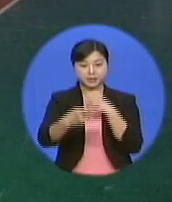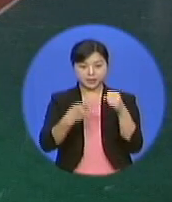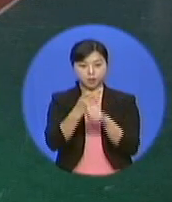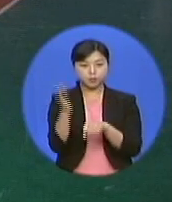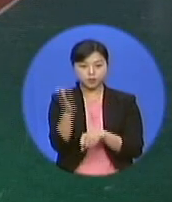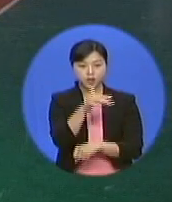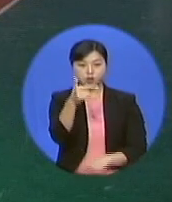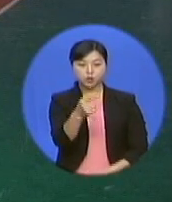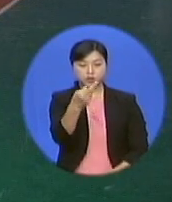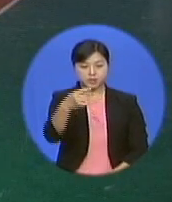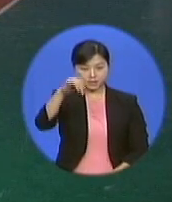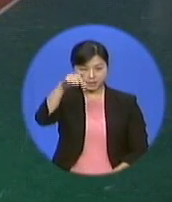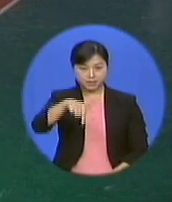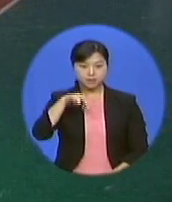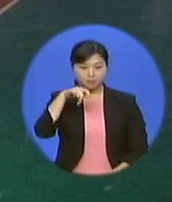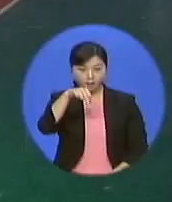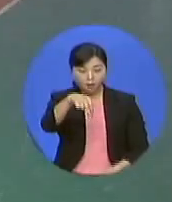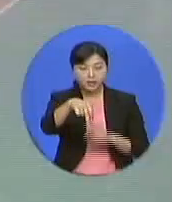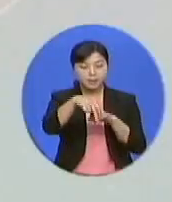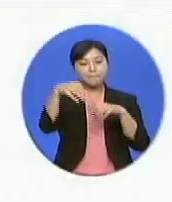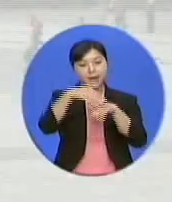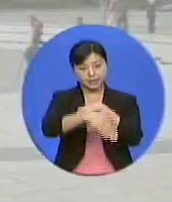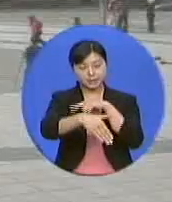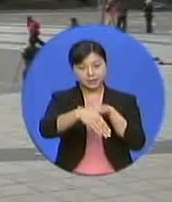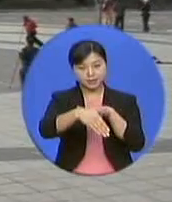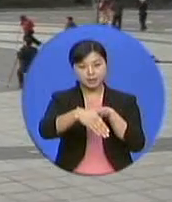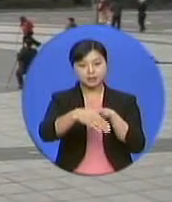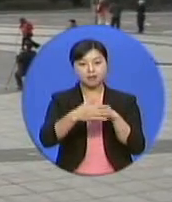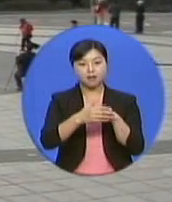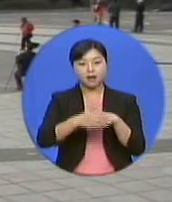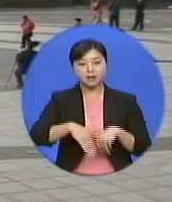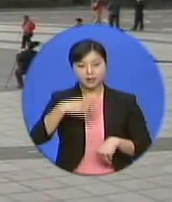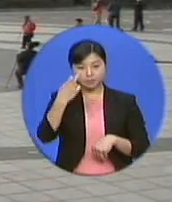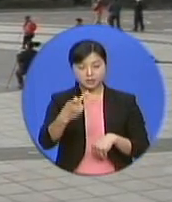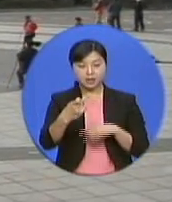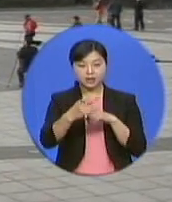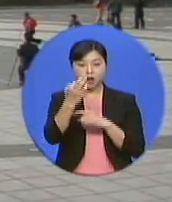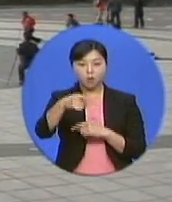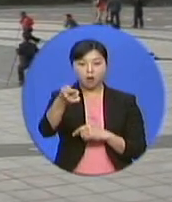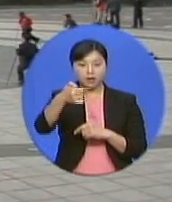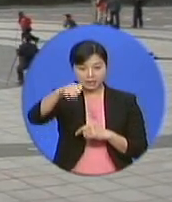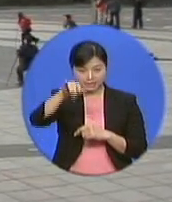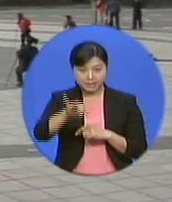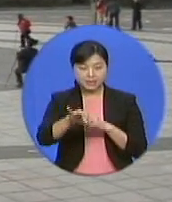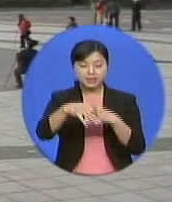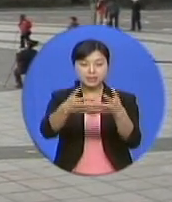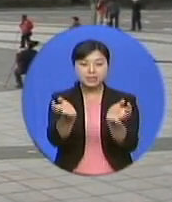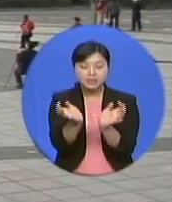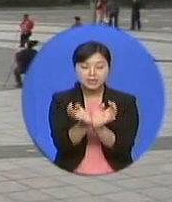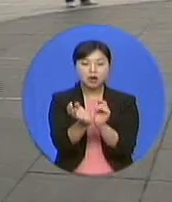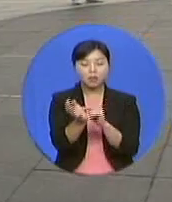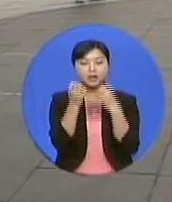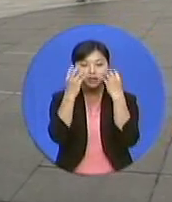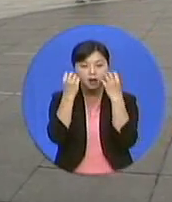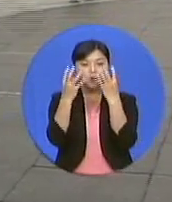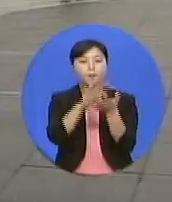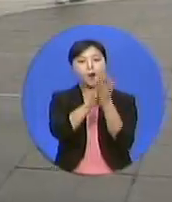2012년부터는 노르딕 워킹을 도입하여 남산 워킹클럽의 새로운 변화를 시작하는 계기를 마련하였다고 한다.